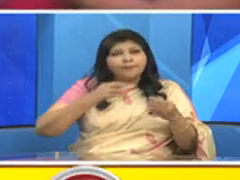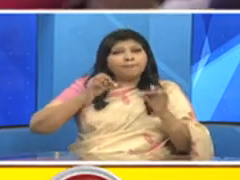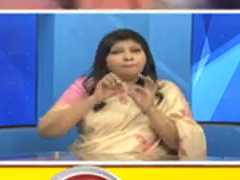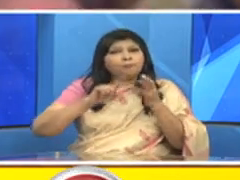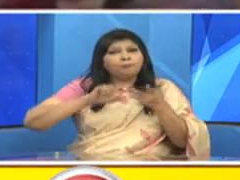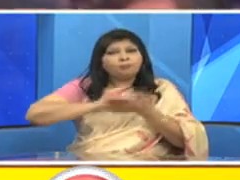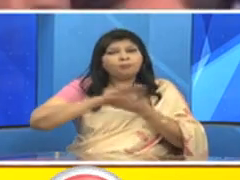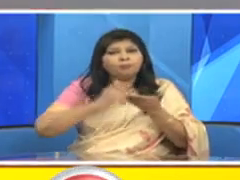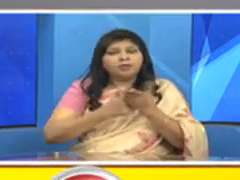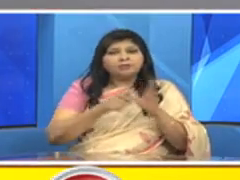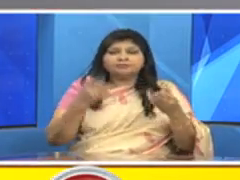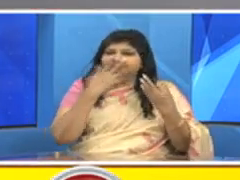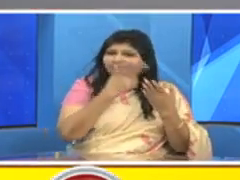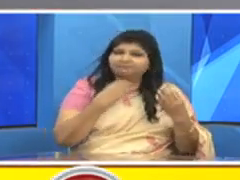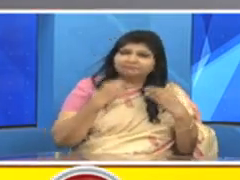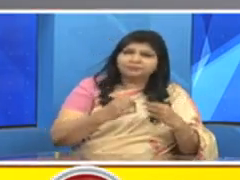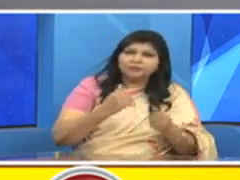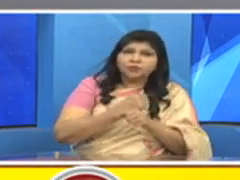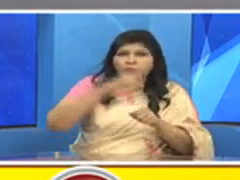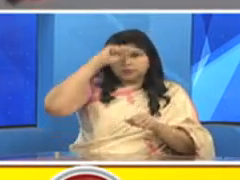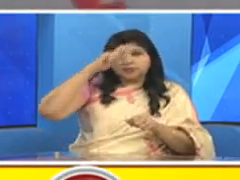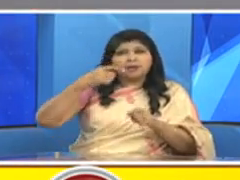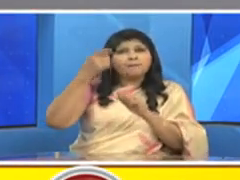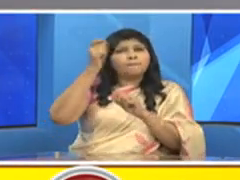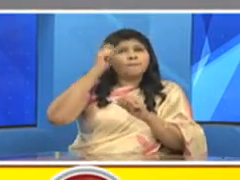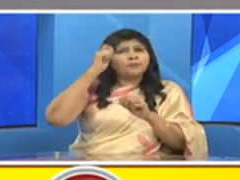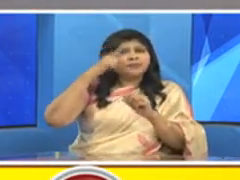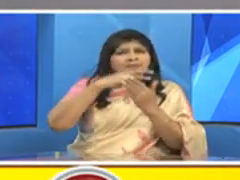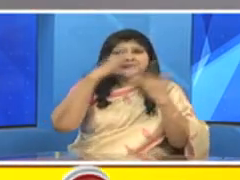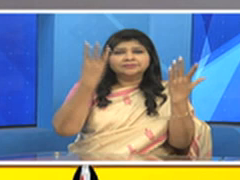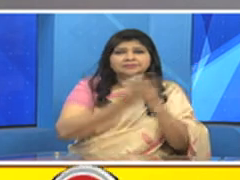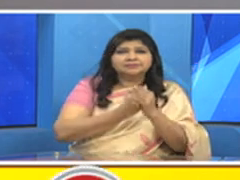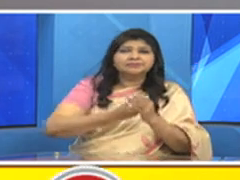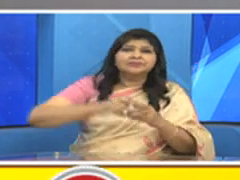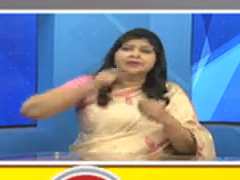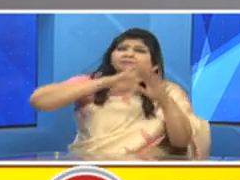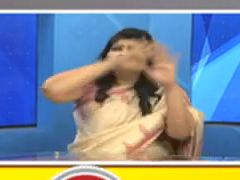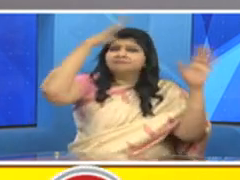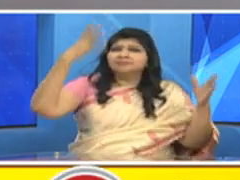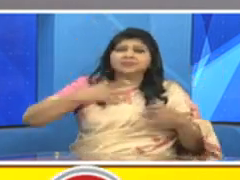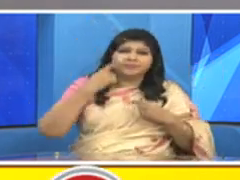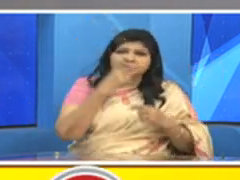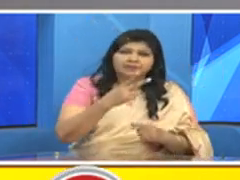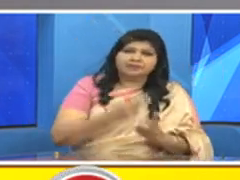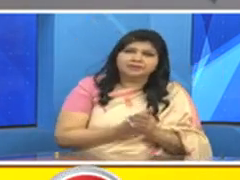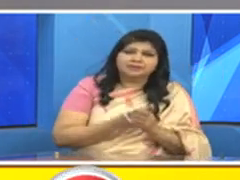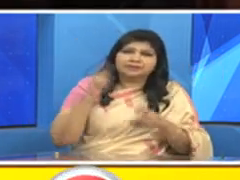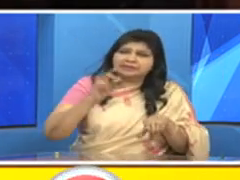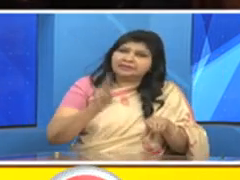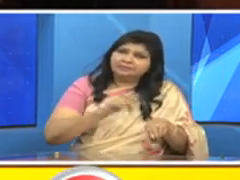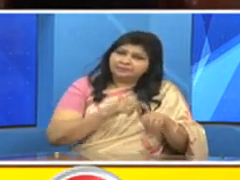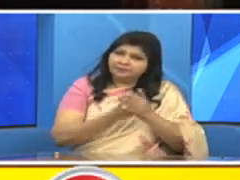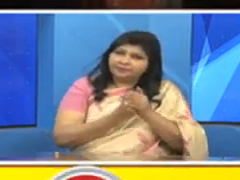छटा देखने को मिल रही थी, गुजरात में हर तरफ उत्तरायण की धूम और पतंगों से भरा आसमान था। ऐसे समय